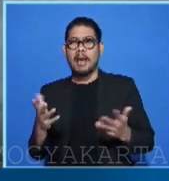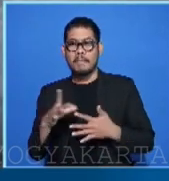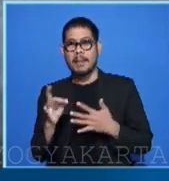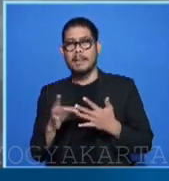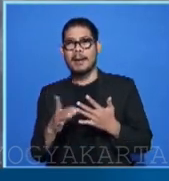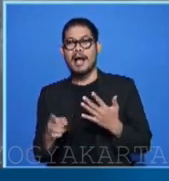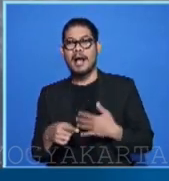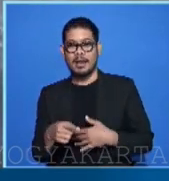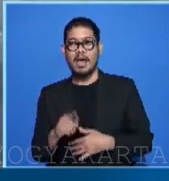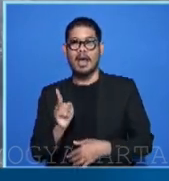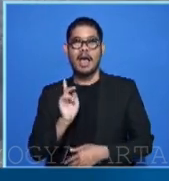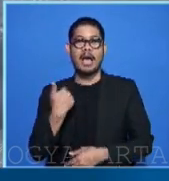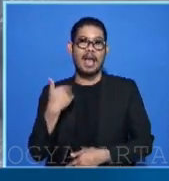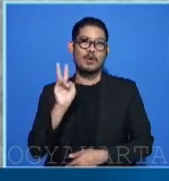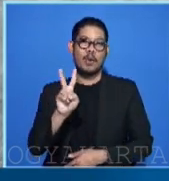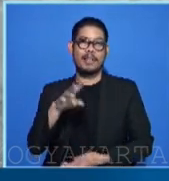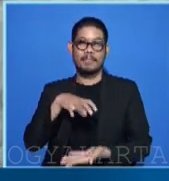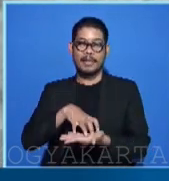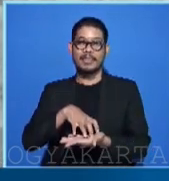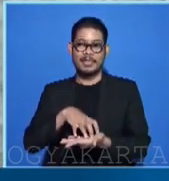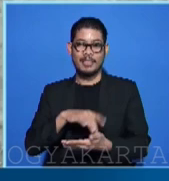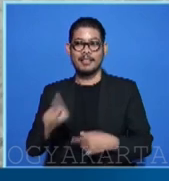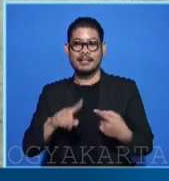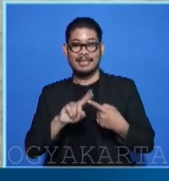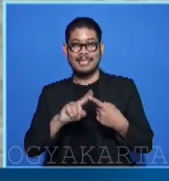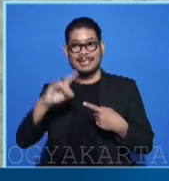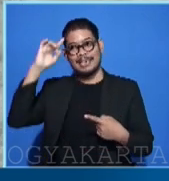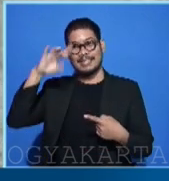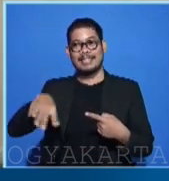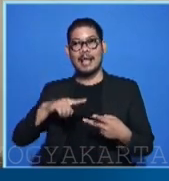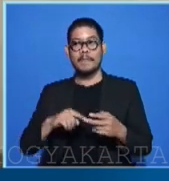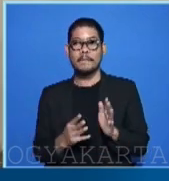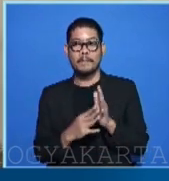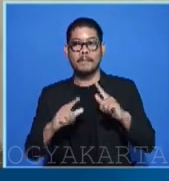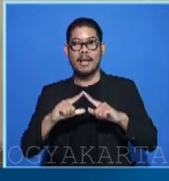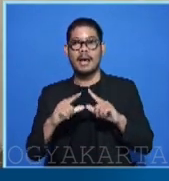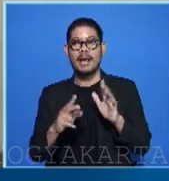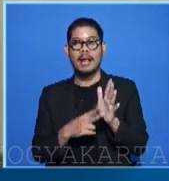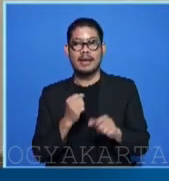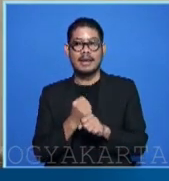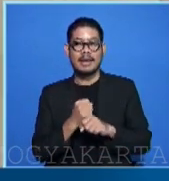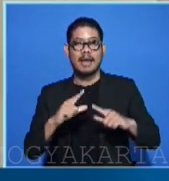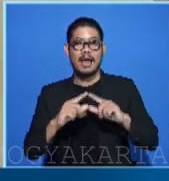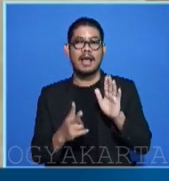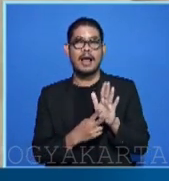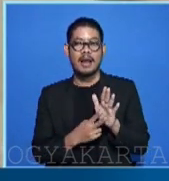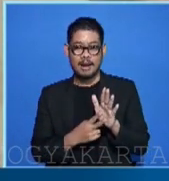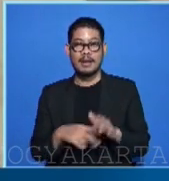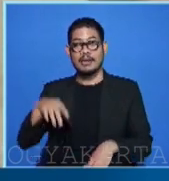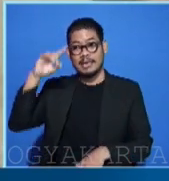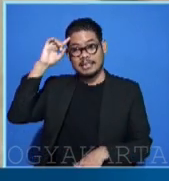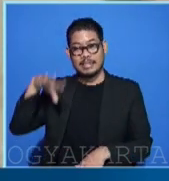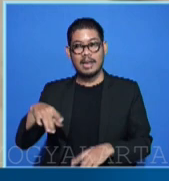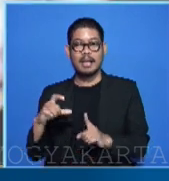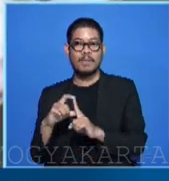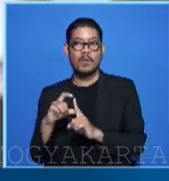di dua lokasi tempat pemilihan sampah yang berada di Dusun manggung dan Pager Jurang Kendati demikian masih saja ada warga yang tak bertanggung